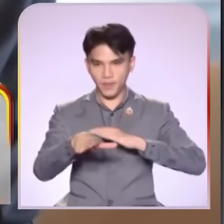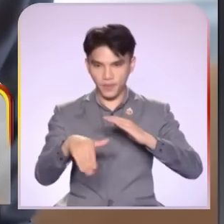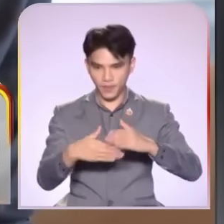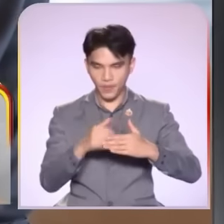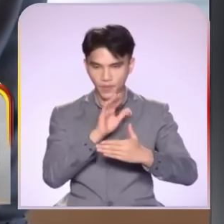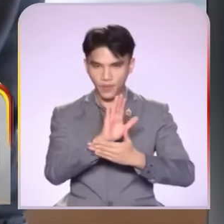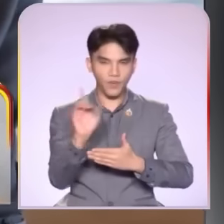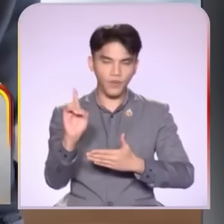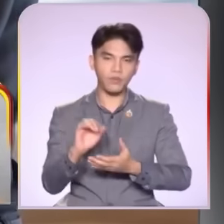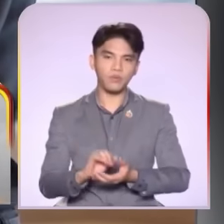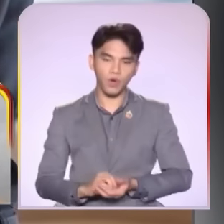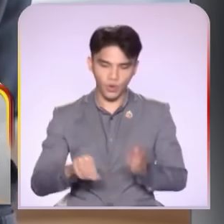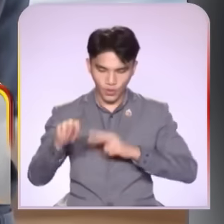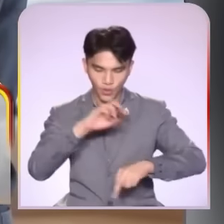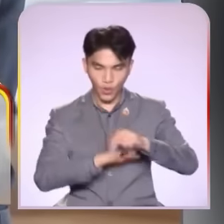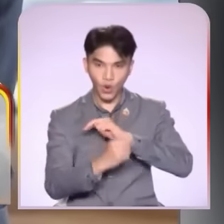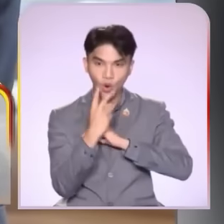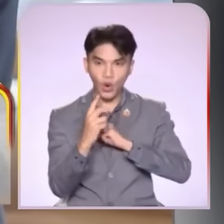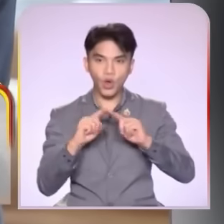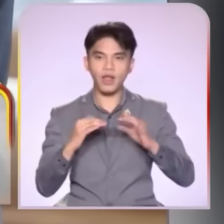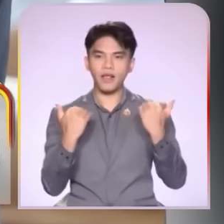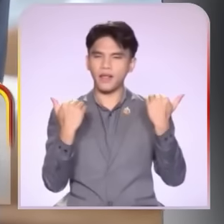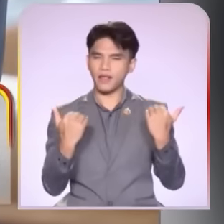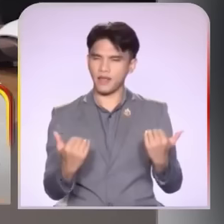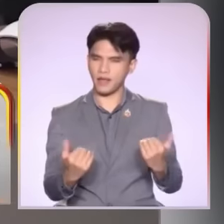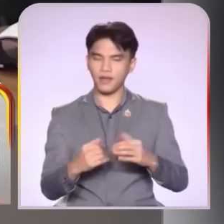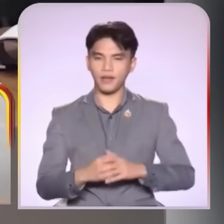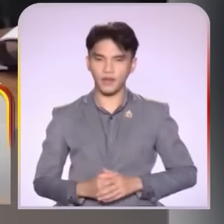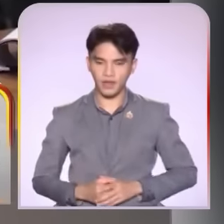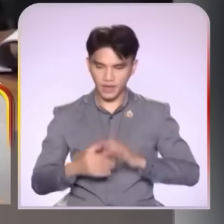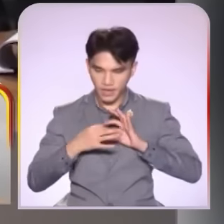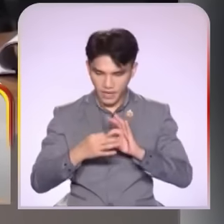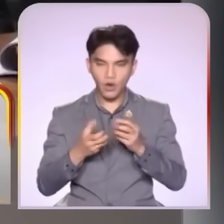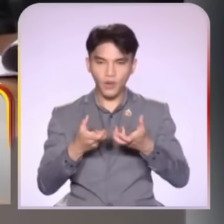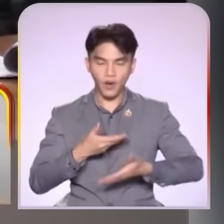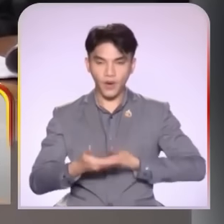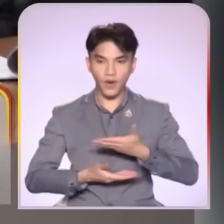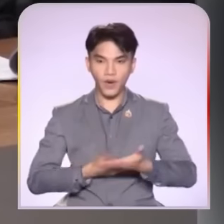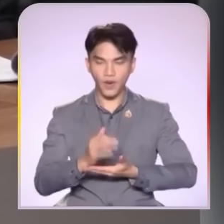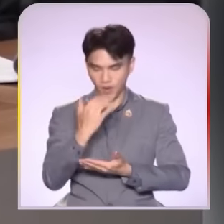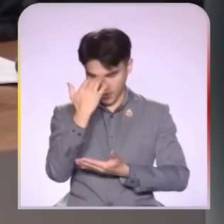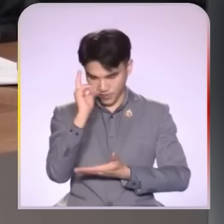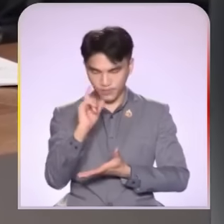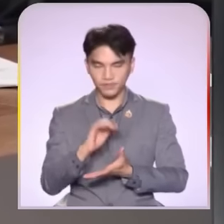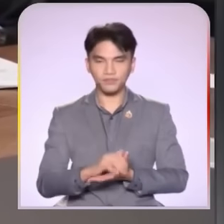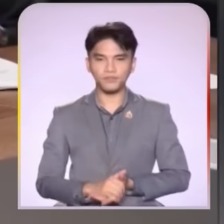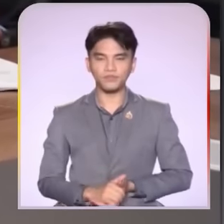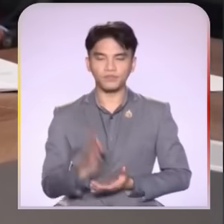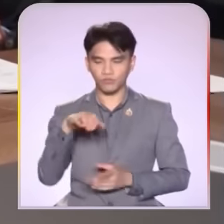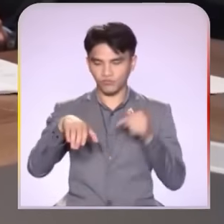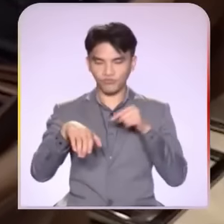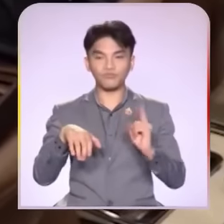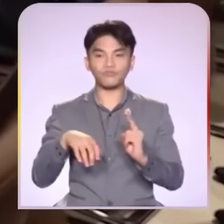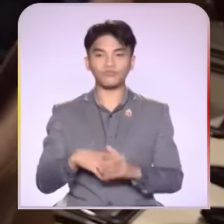กิดขึ้นจากการที่มีการไปตรวจสอบแต่ทีเนี้ยในมุมนึงมันมีเรื่องของผลิตภัณฑ์ด้วยค่ะเพราะว่าทางบริษั